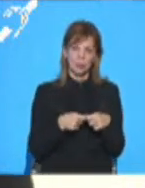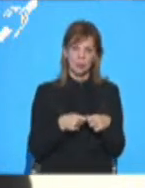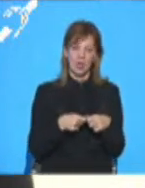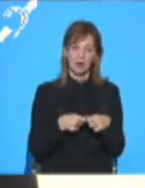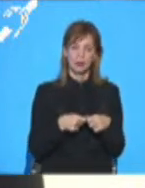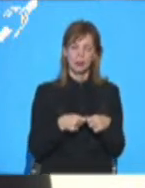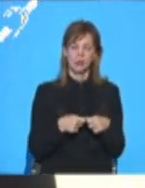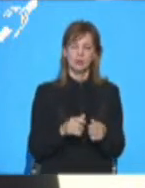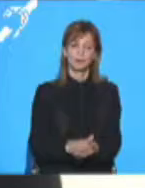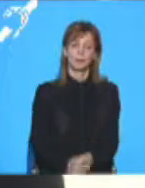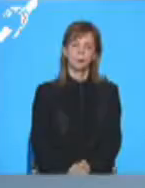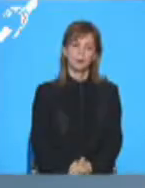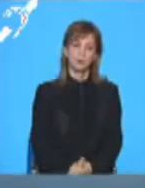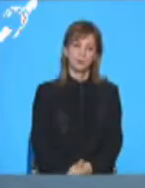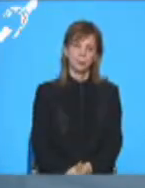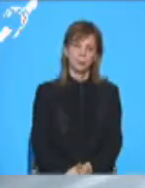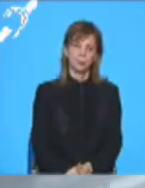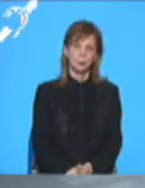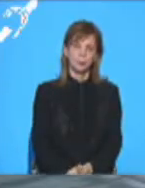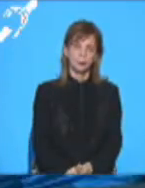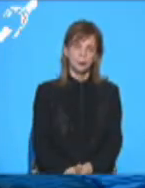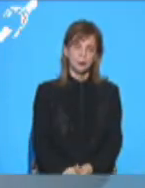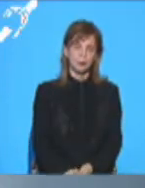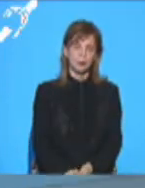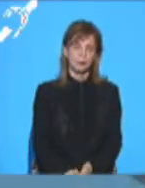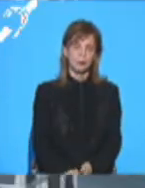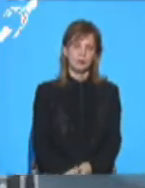și în măsura posibilităților noastre.